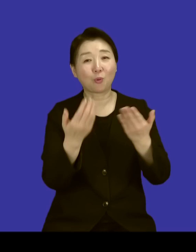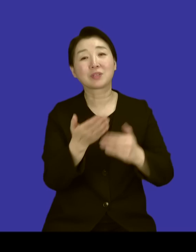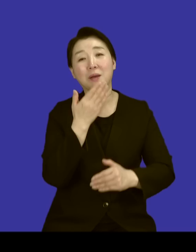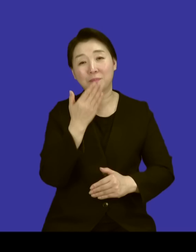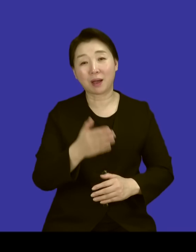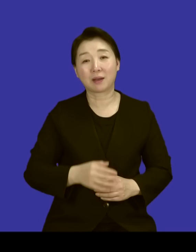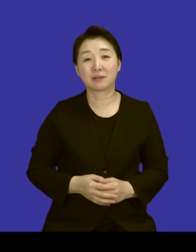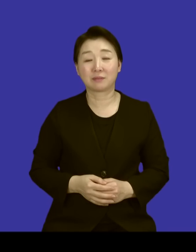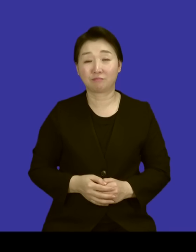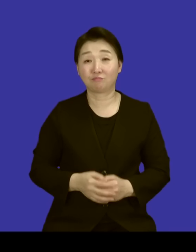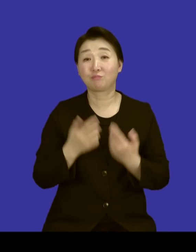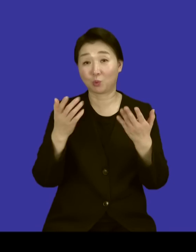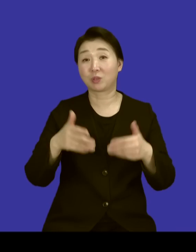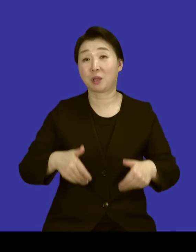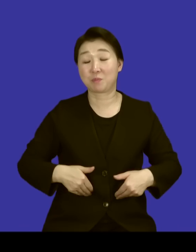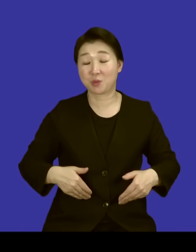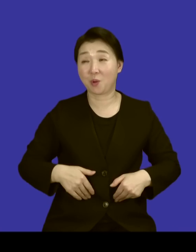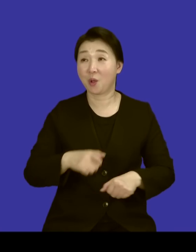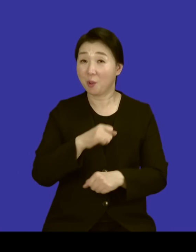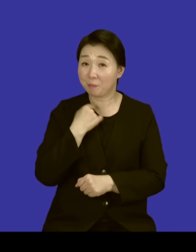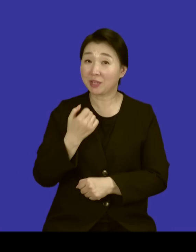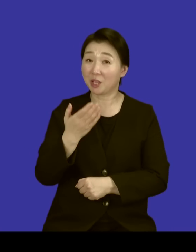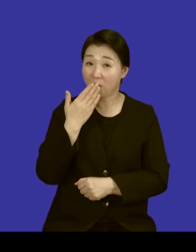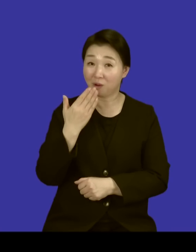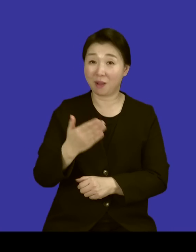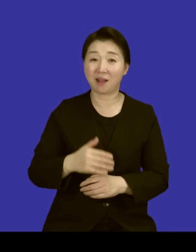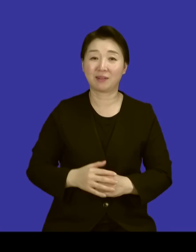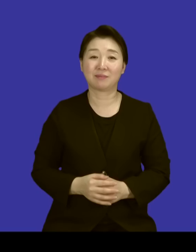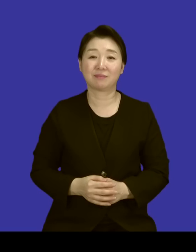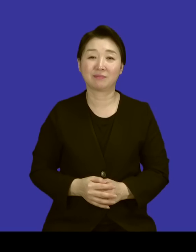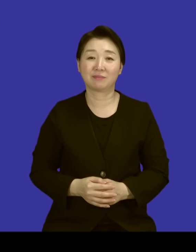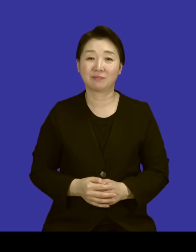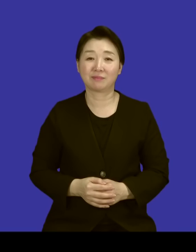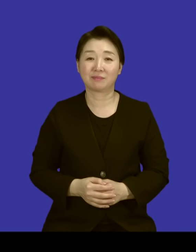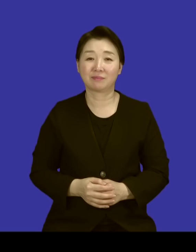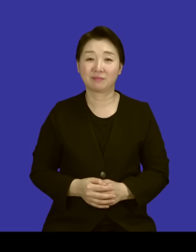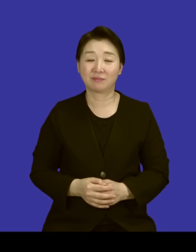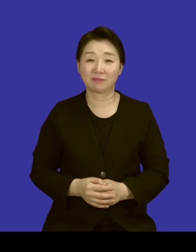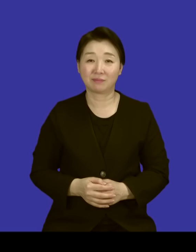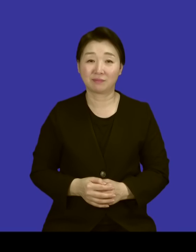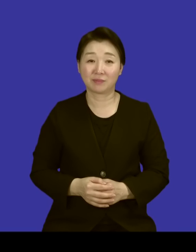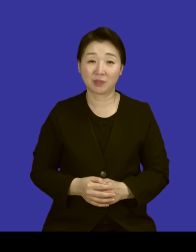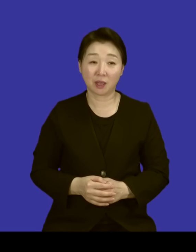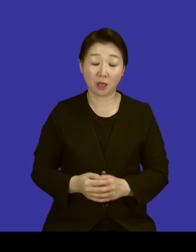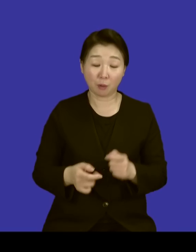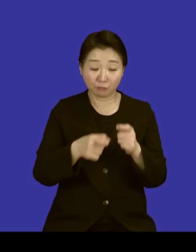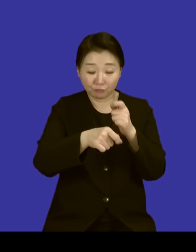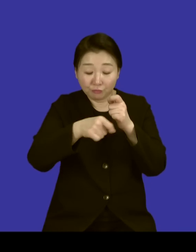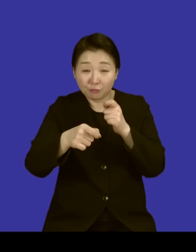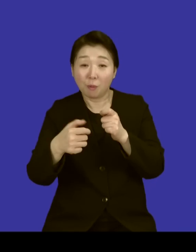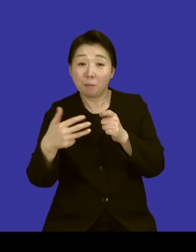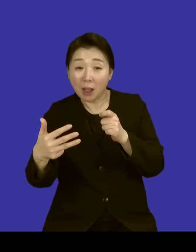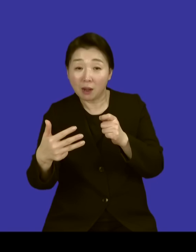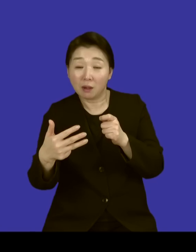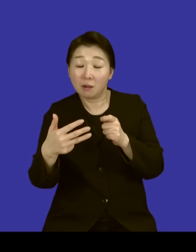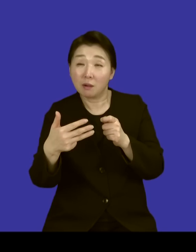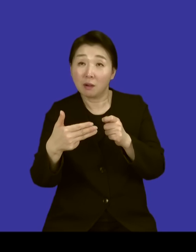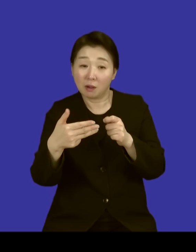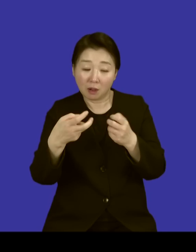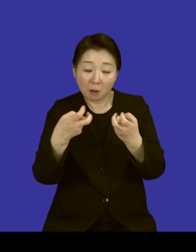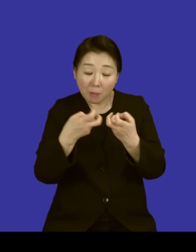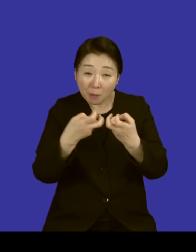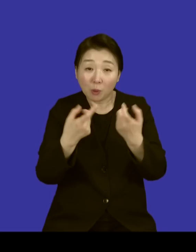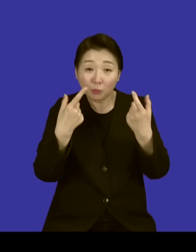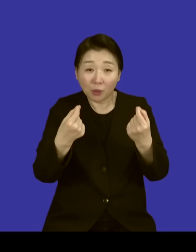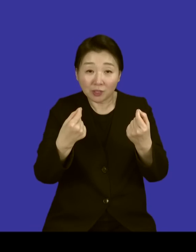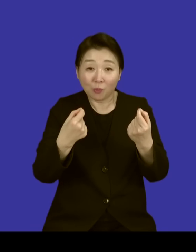수 있고 너무 또, 필요하죠. 또 맛있게 또 음식도 드실 수 있고. 그렇죠. 네. 예. 그럼 전국에 그 8호점까지 다 같은 레시피로 비슷한 똑같이 맛을 합니다. 똑같이 하는 왜냐하면 거죠.